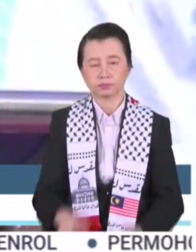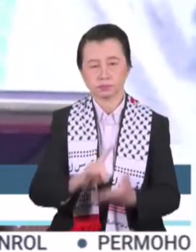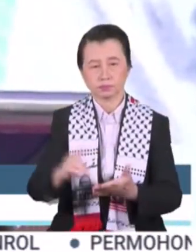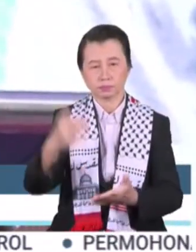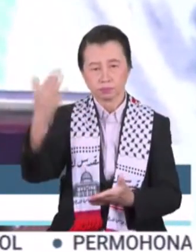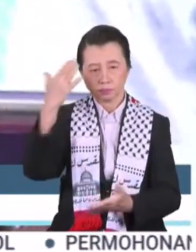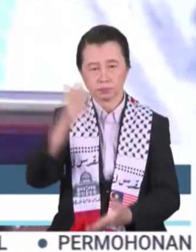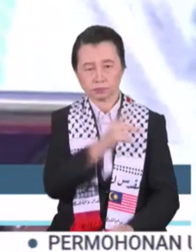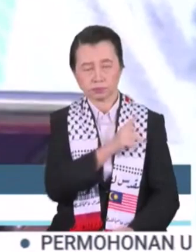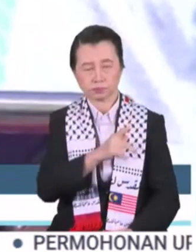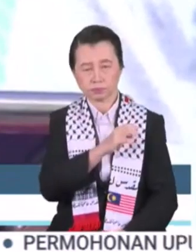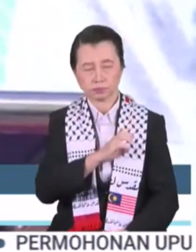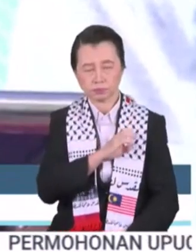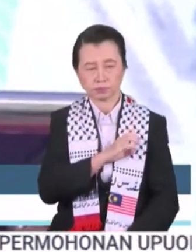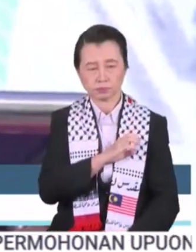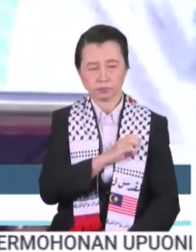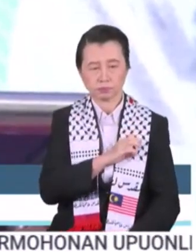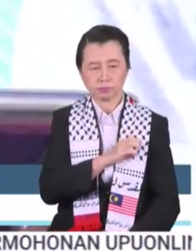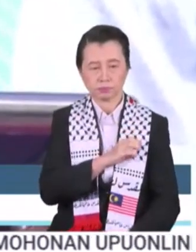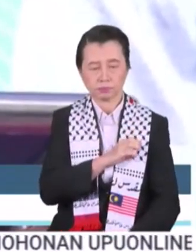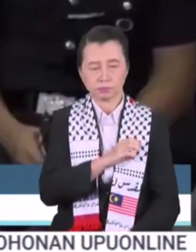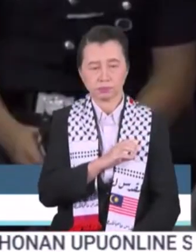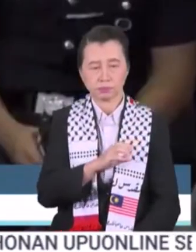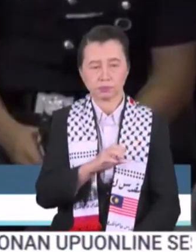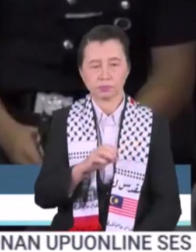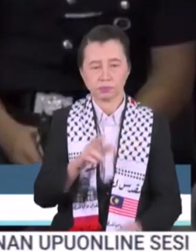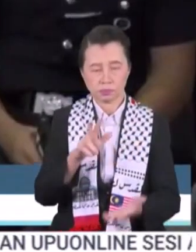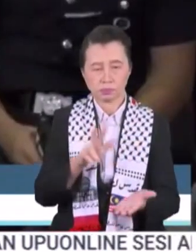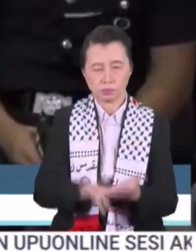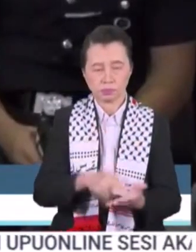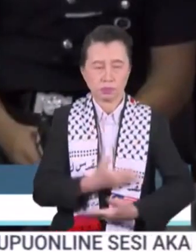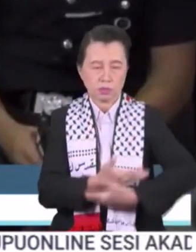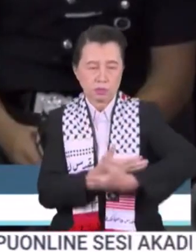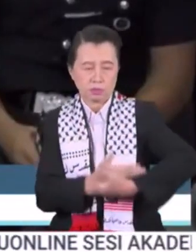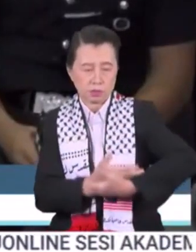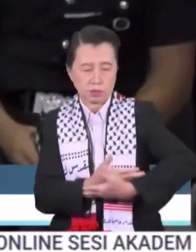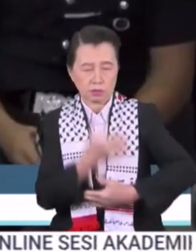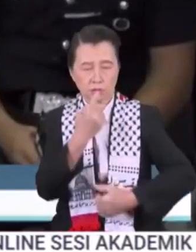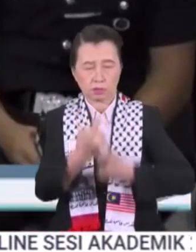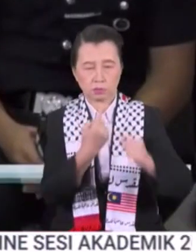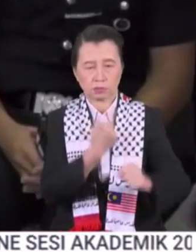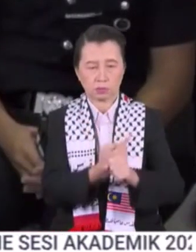Minggu lalu, Ketua Polis Daerah Sri Alam Superintenden Muhammad Suhaimi Ishak mengesahkan bayi berusia